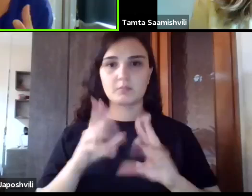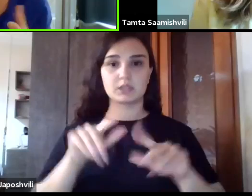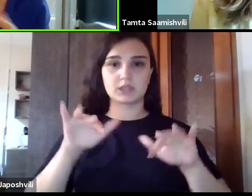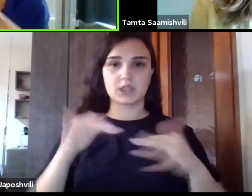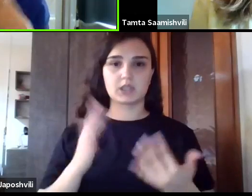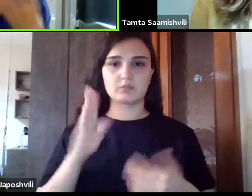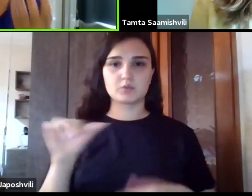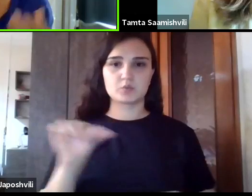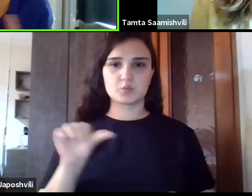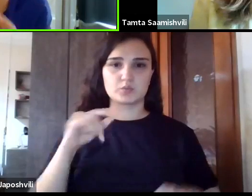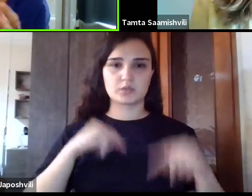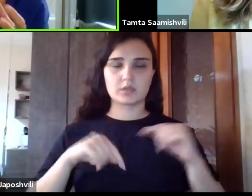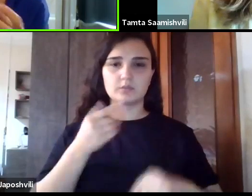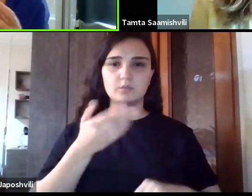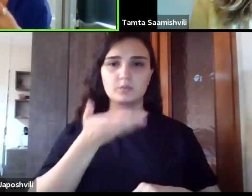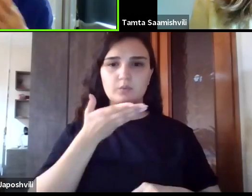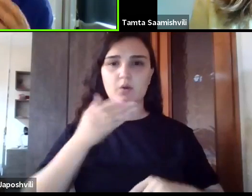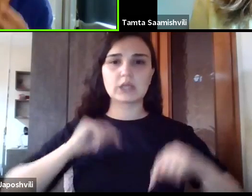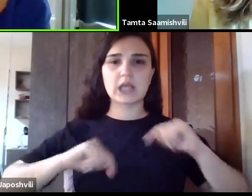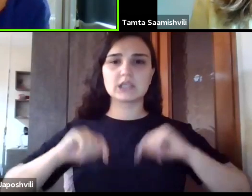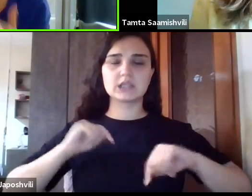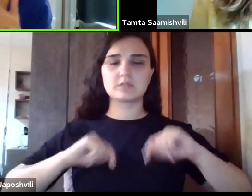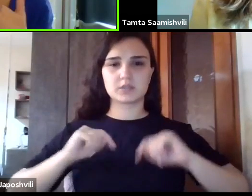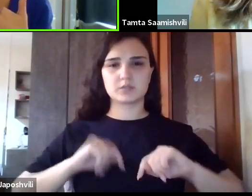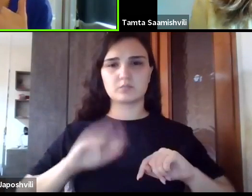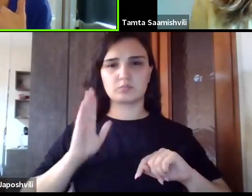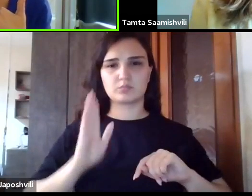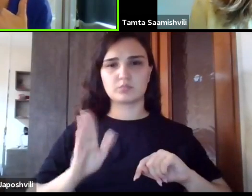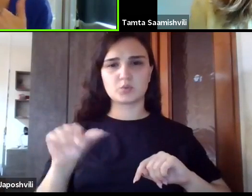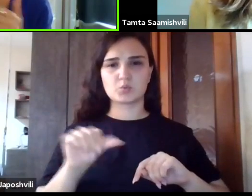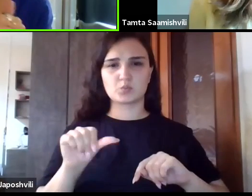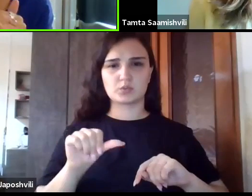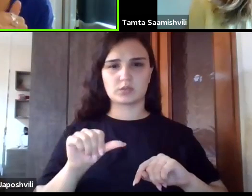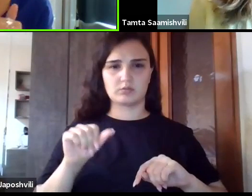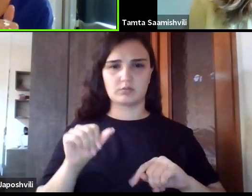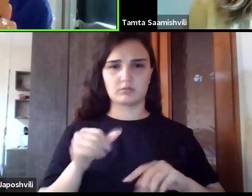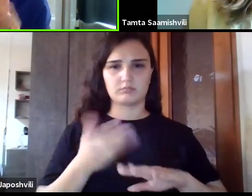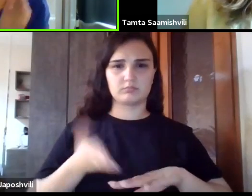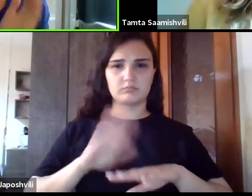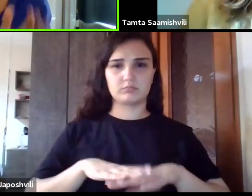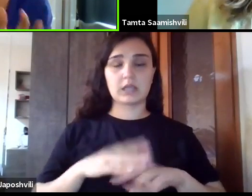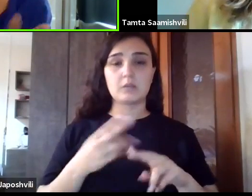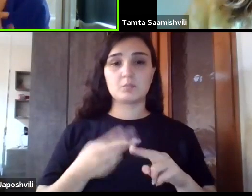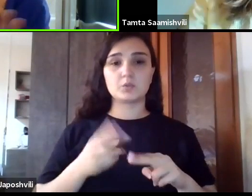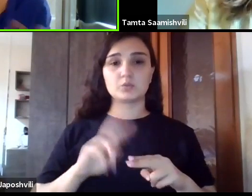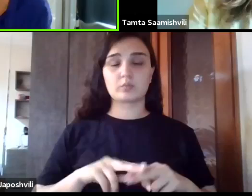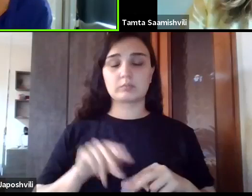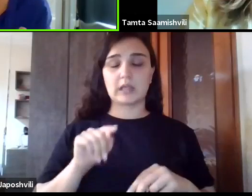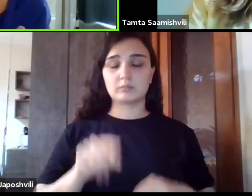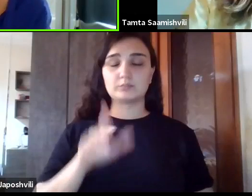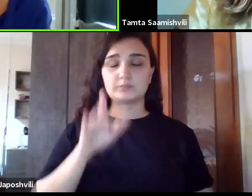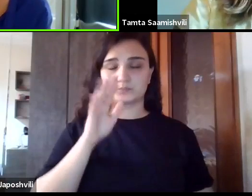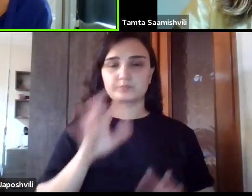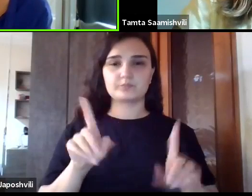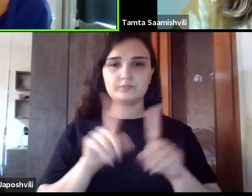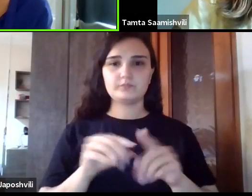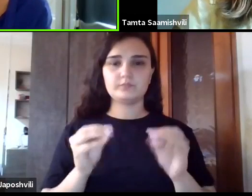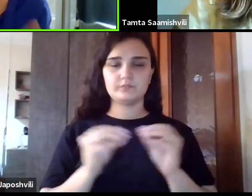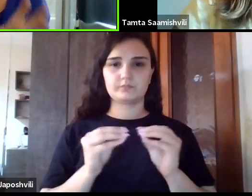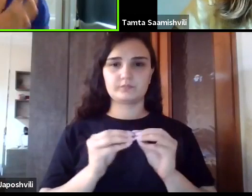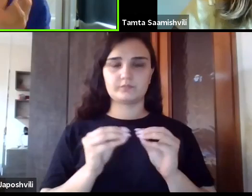ცუდად გახდებით და ორგანიზმი მისცემს უკურ რეაქციას. ამიტომ ამ შემთხვევაშიც იგივე